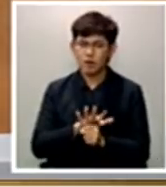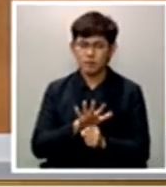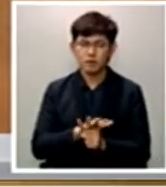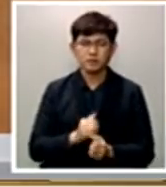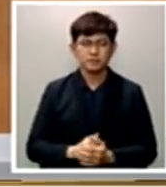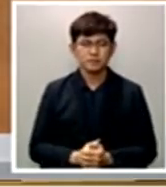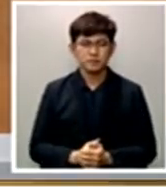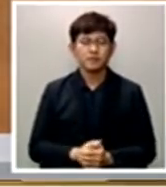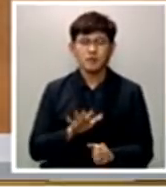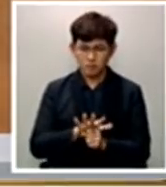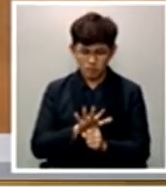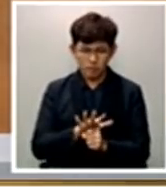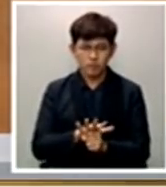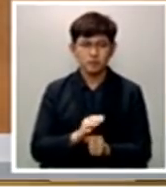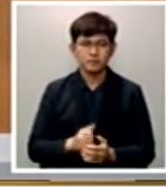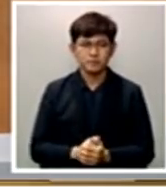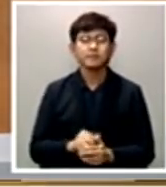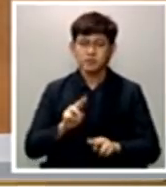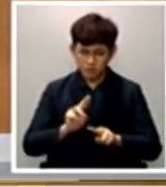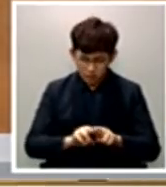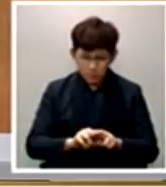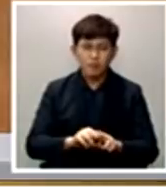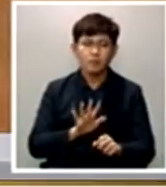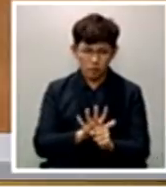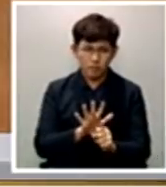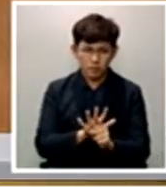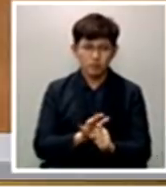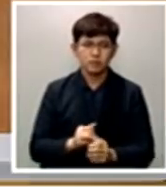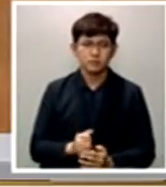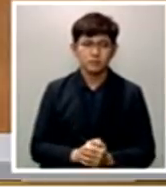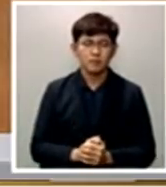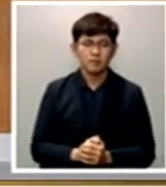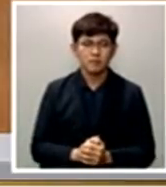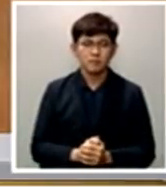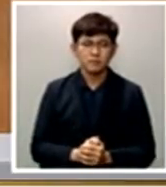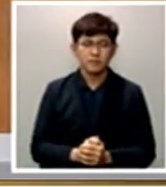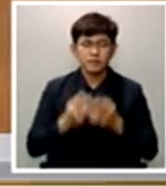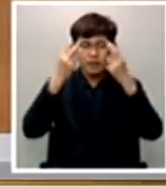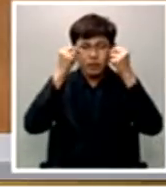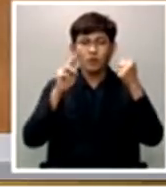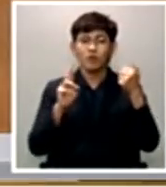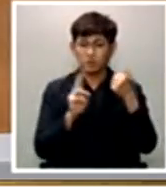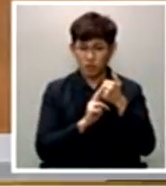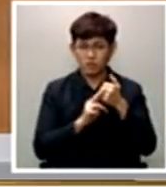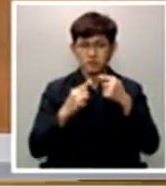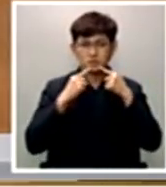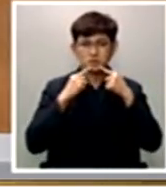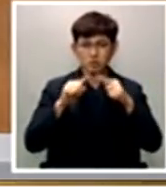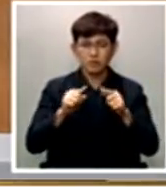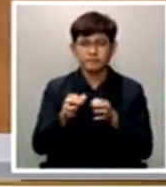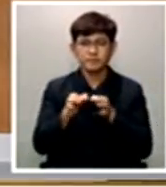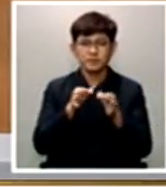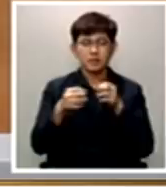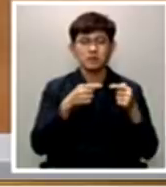ครับพอแล้วครับท่านนั่งนะครับท่านนั่งพอแล้วผมจะให้ท่านรองนายกได้ตอบชี้แ